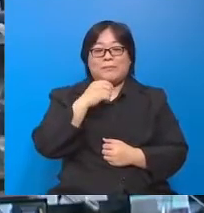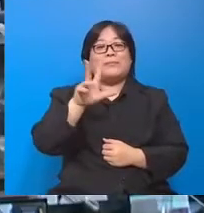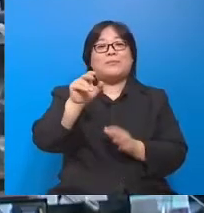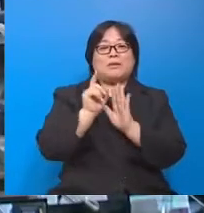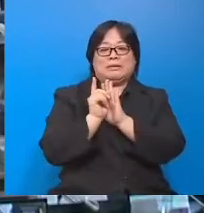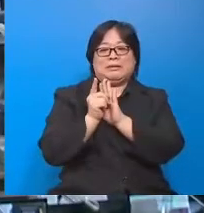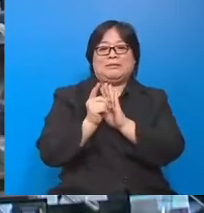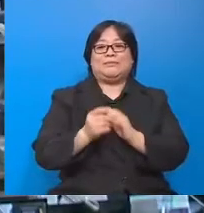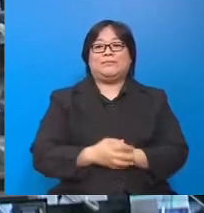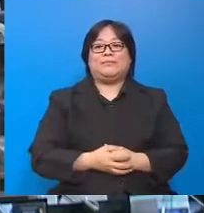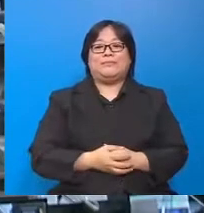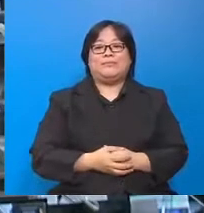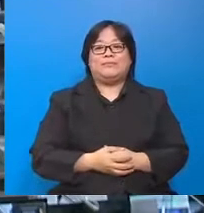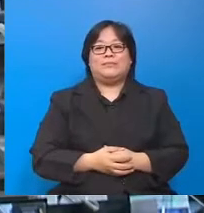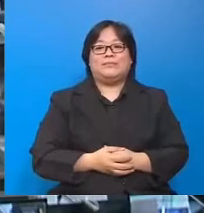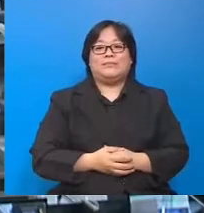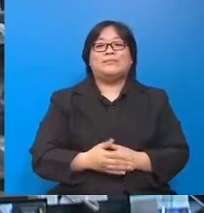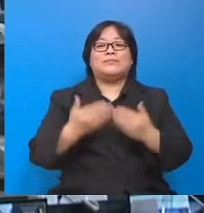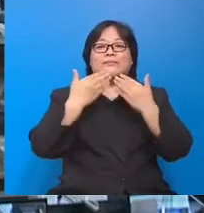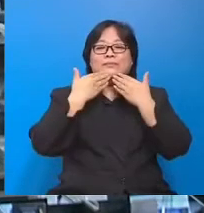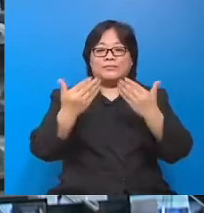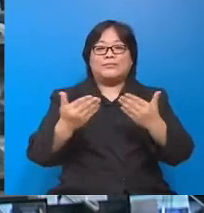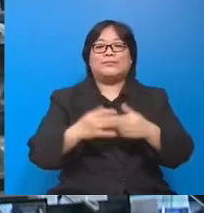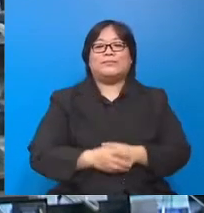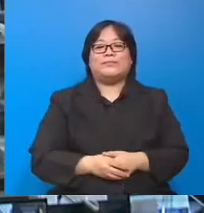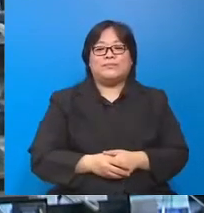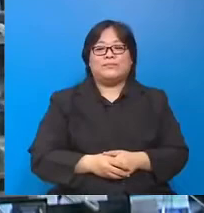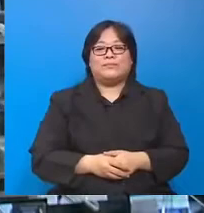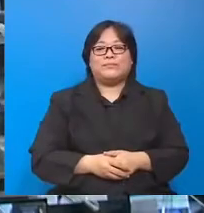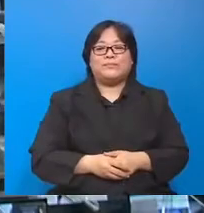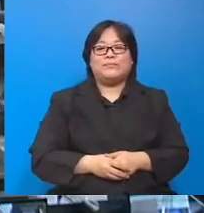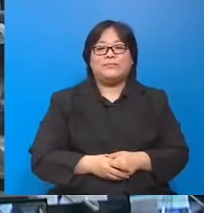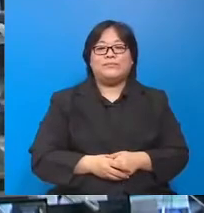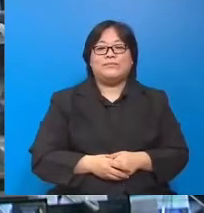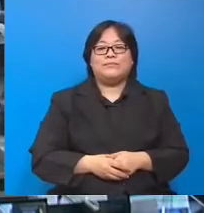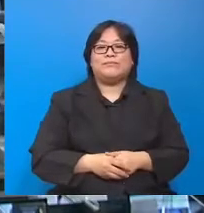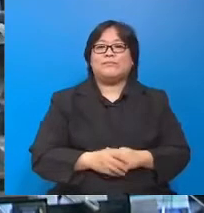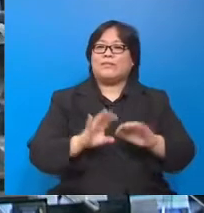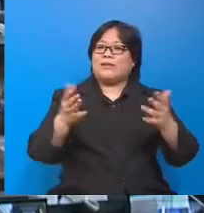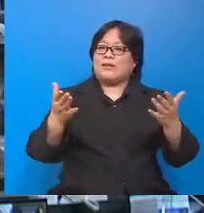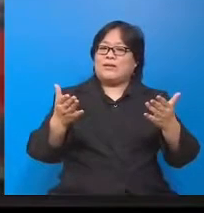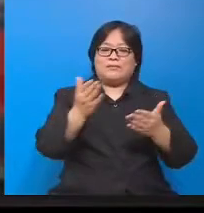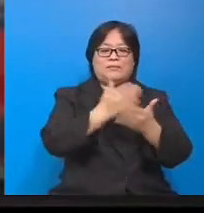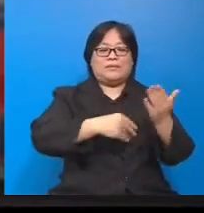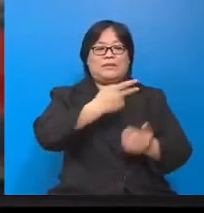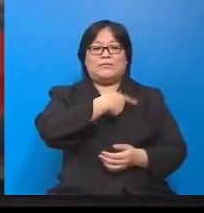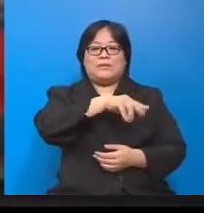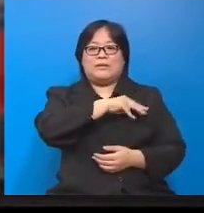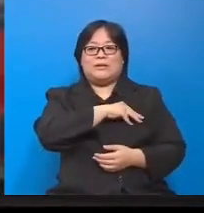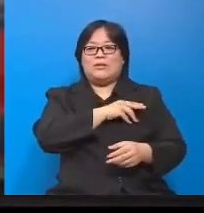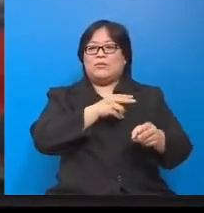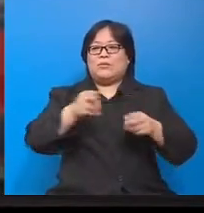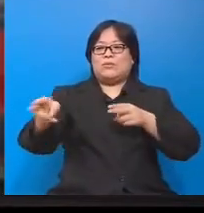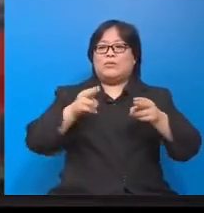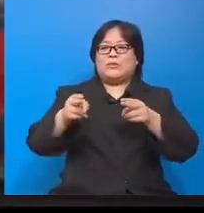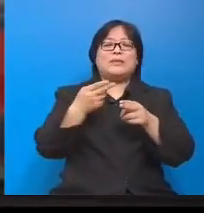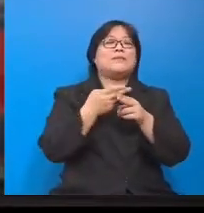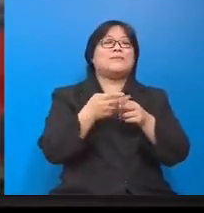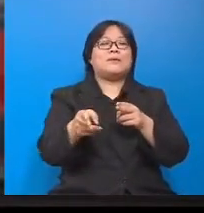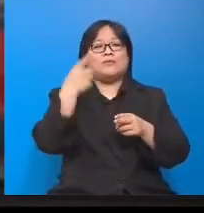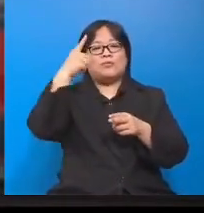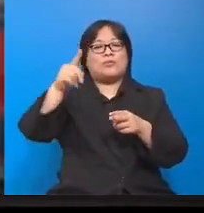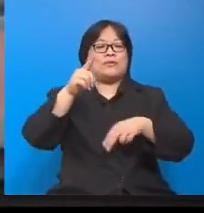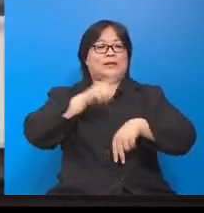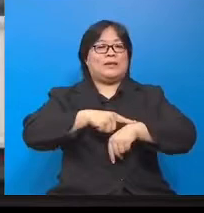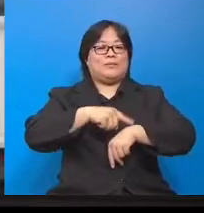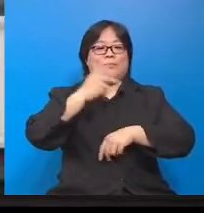30 sehat tentu jadi ya Sejauh manakah pihak Kementerian mengambil inisiatif jangka pendek